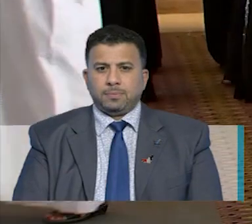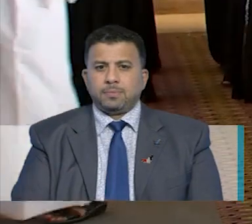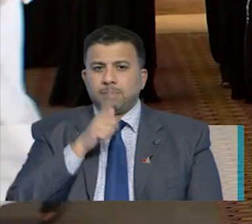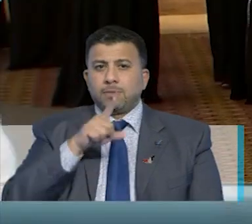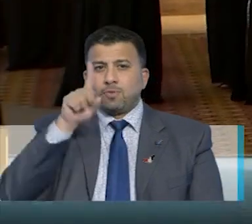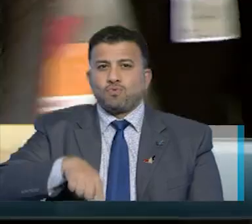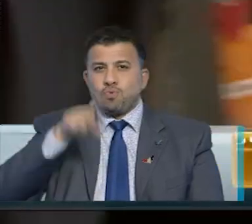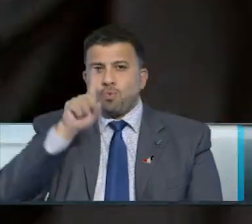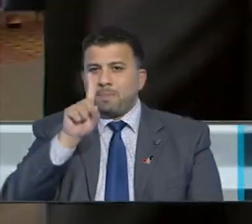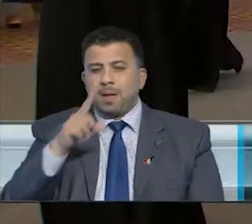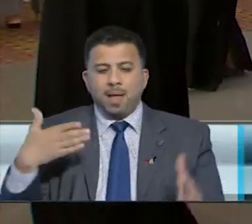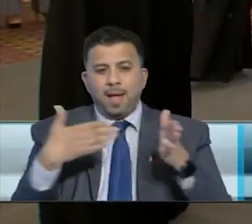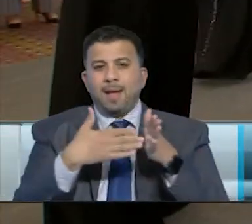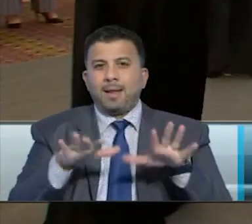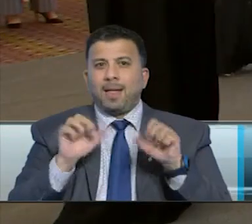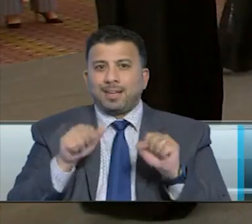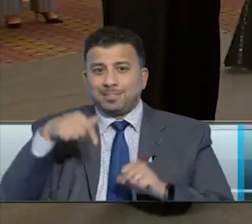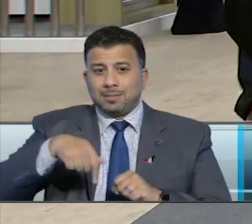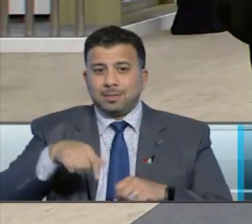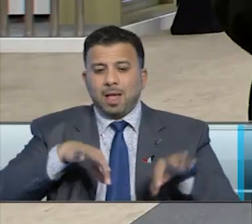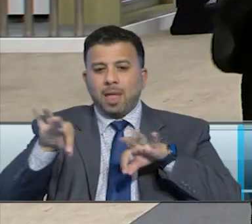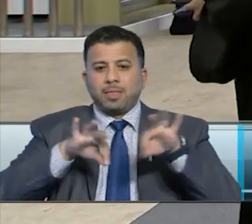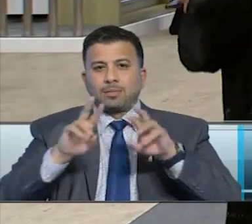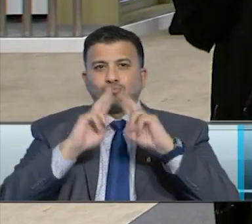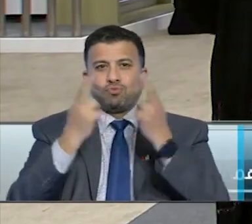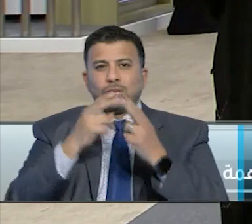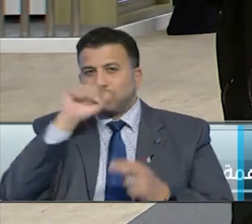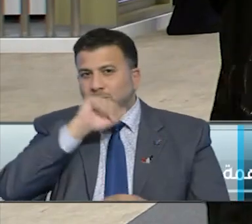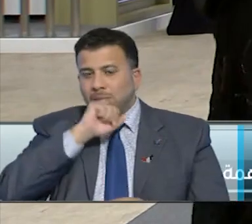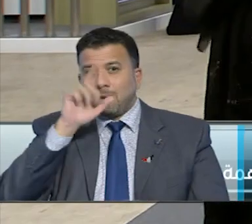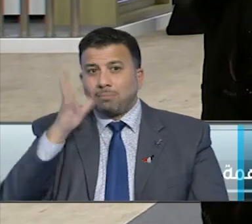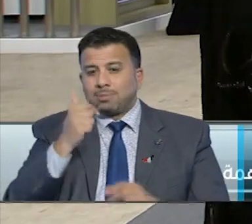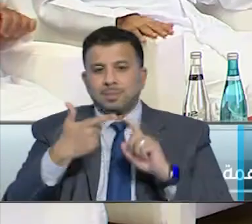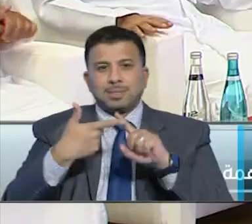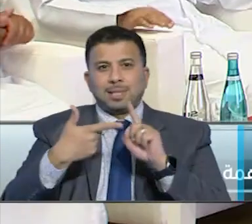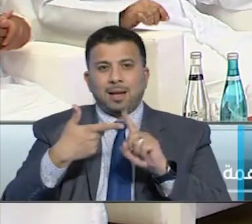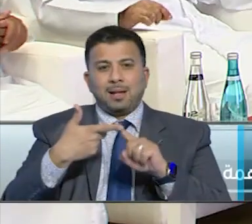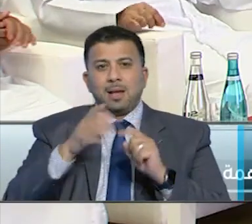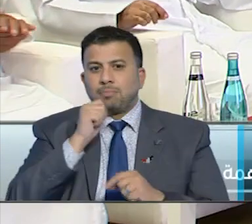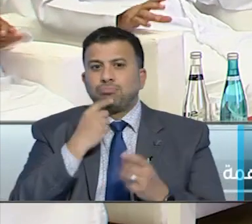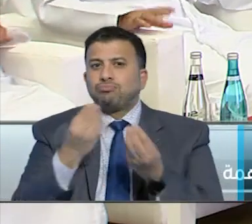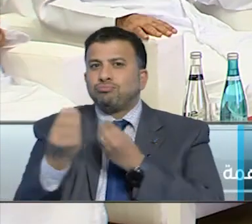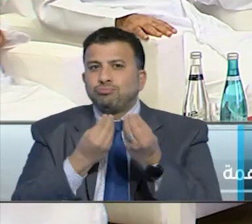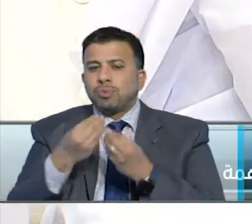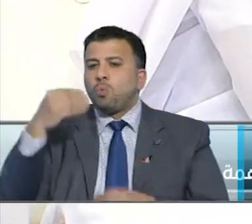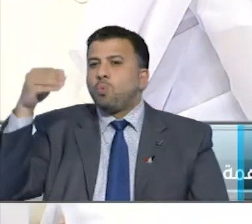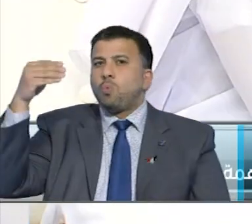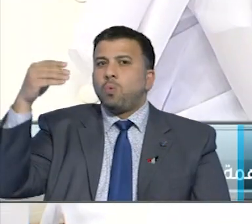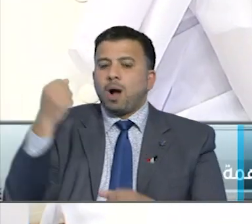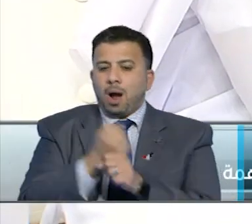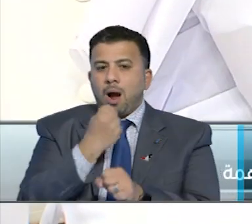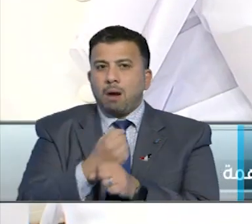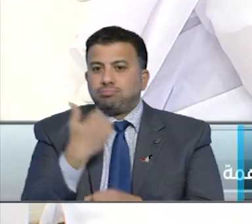في اليوم الأخير من فعاليات ملتقى الشارقة للهندسة في نسخته الثانية خصص للنقاشات وأوراق العمل،